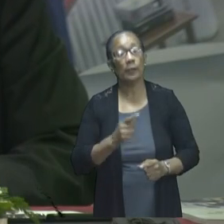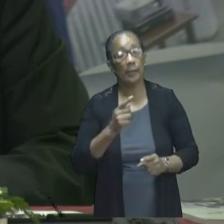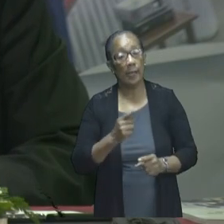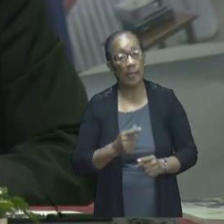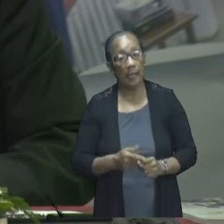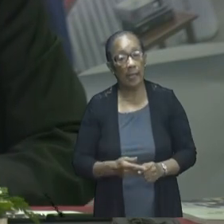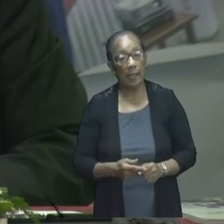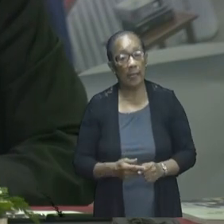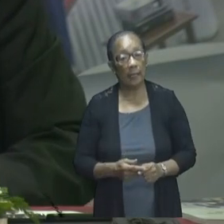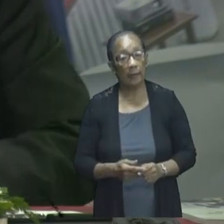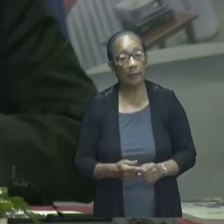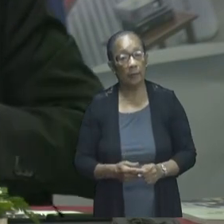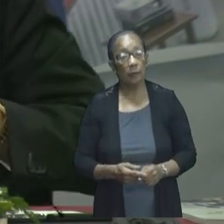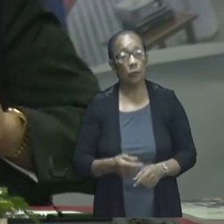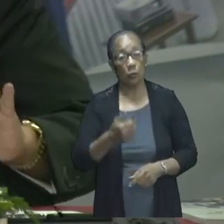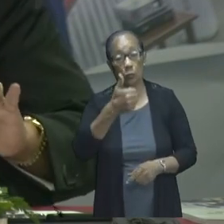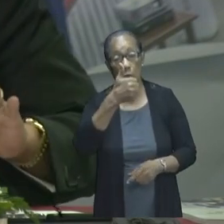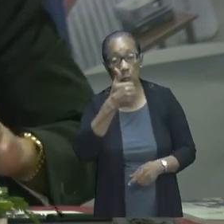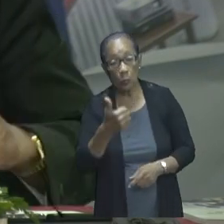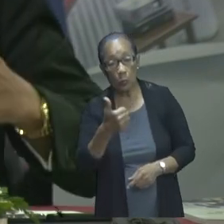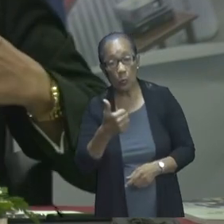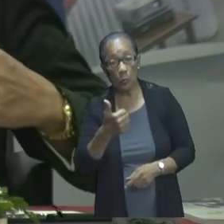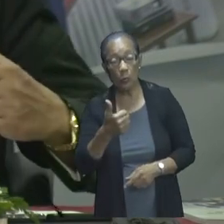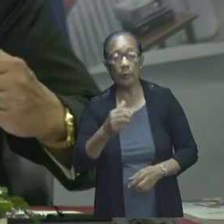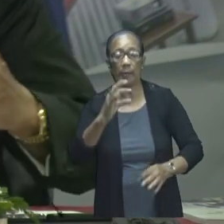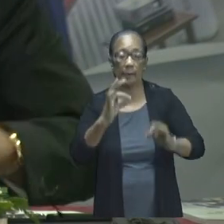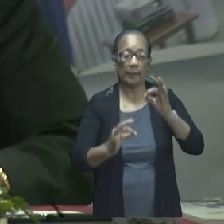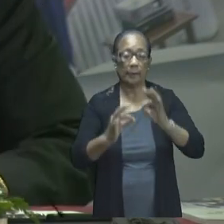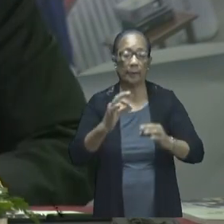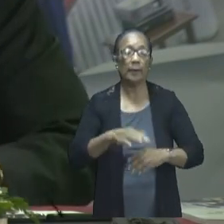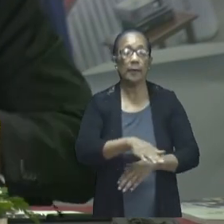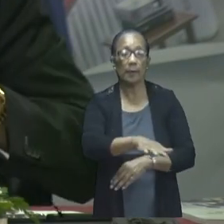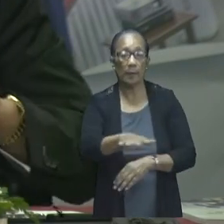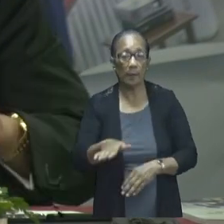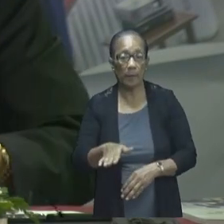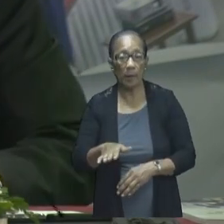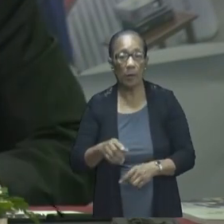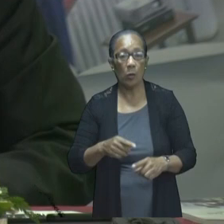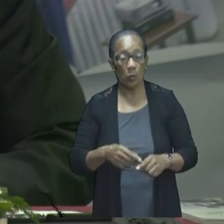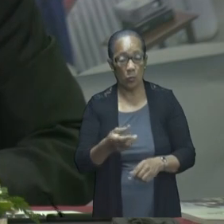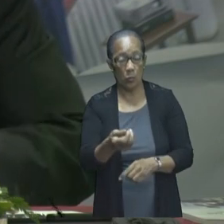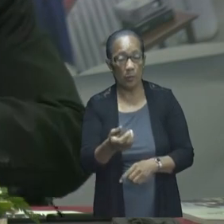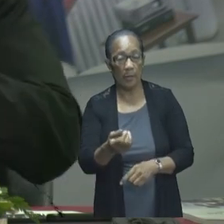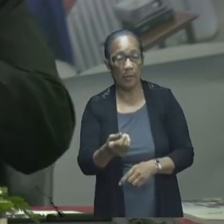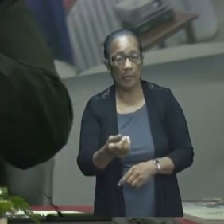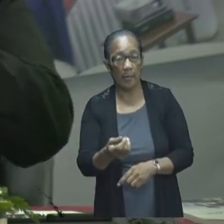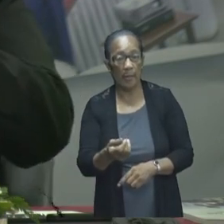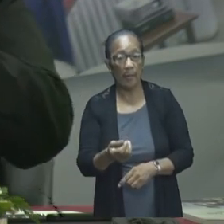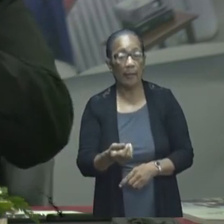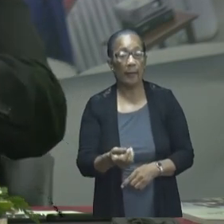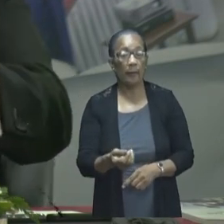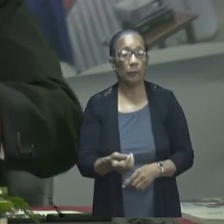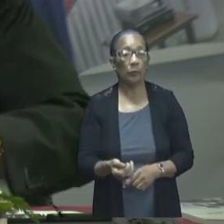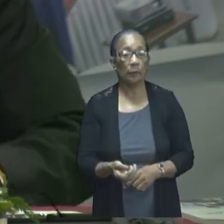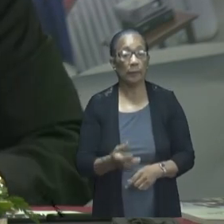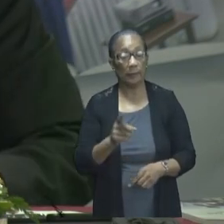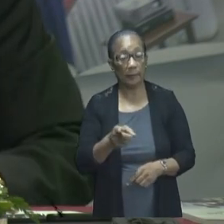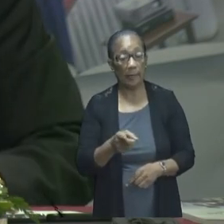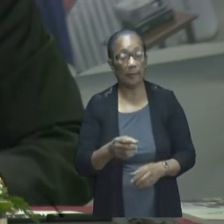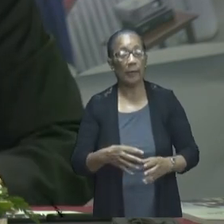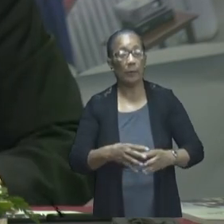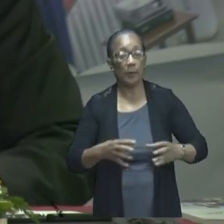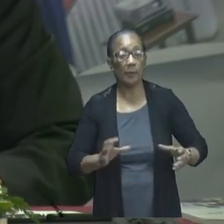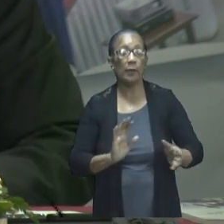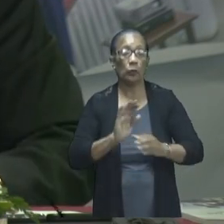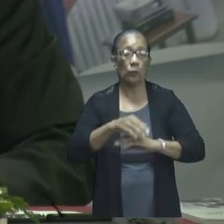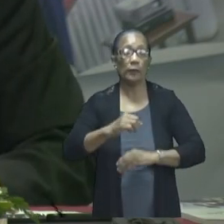hier de hele rechtelijke macht nu voor zelfstandig ook in financieel opzicht ook in begroet in technisch opzicht hoe dat de apparaat over